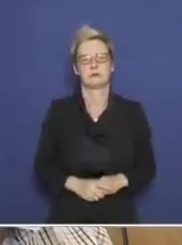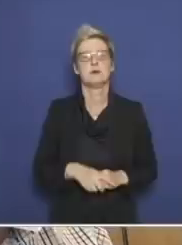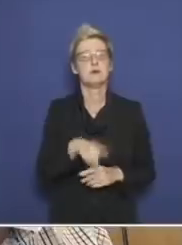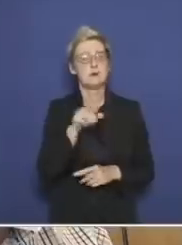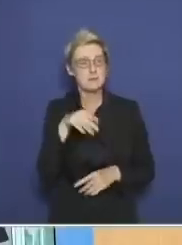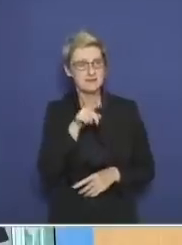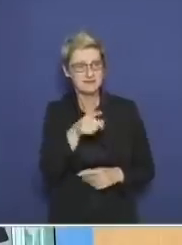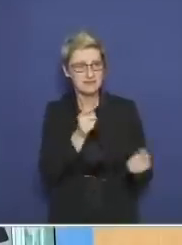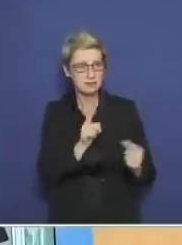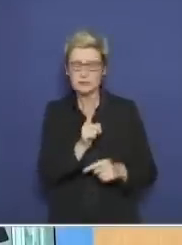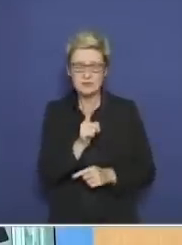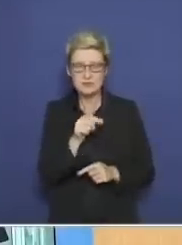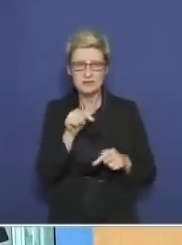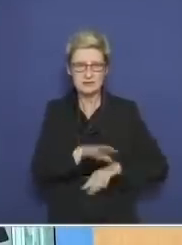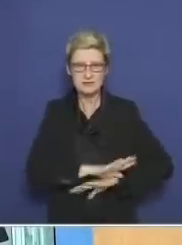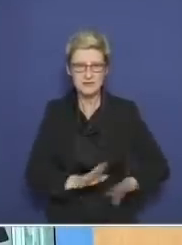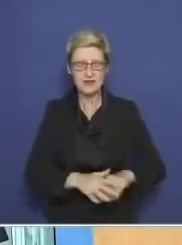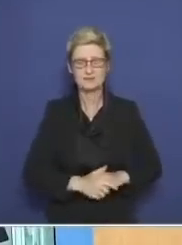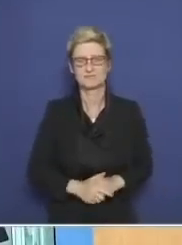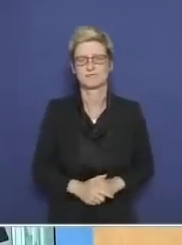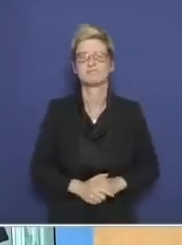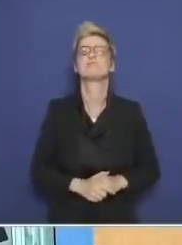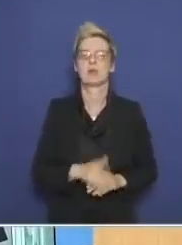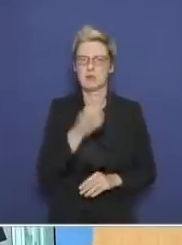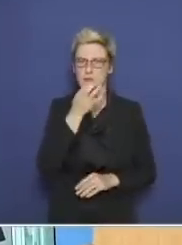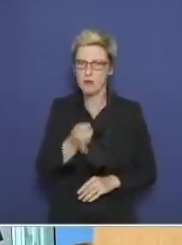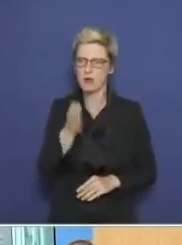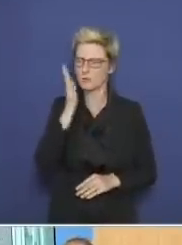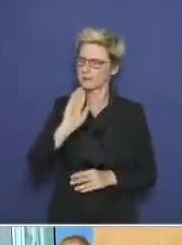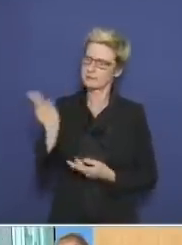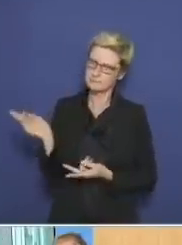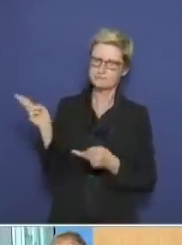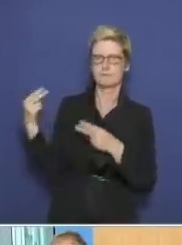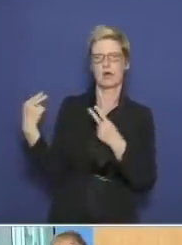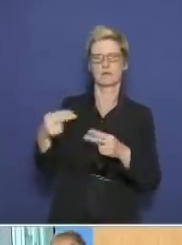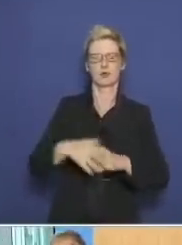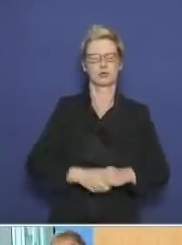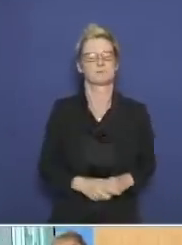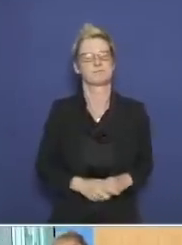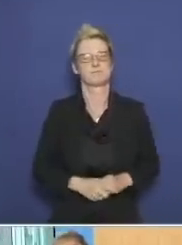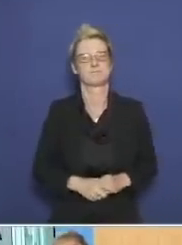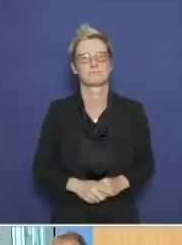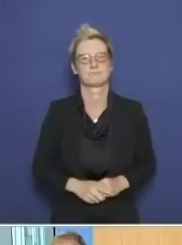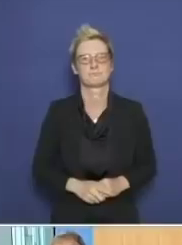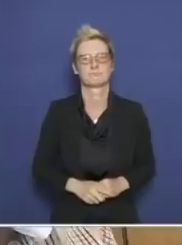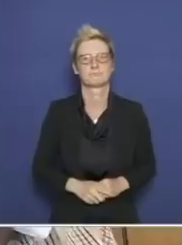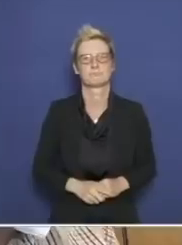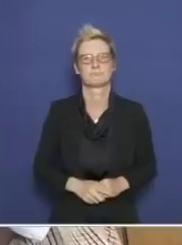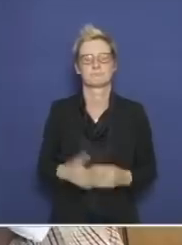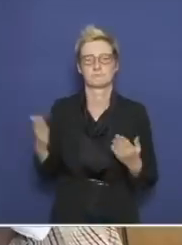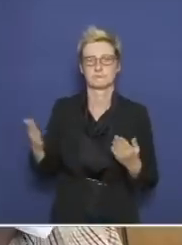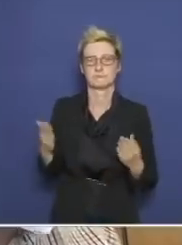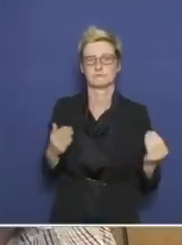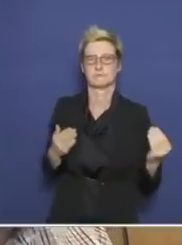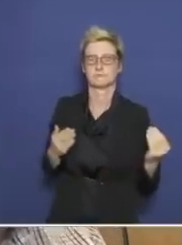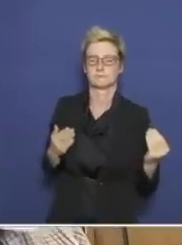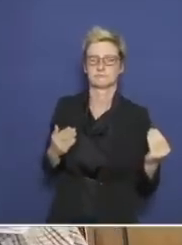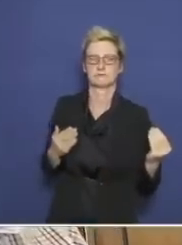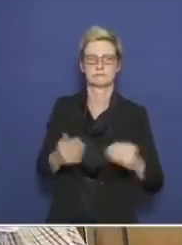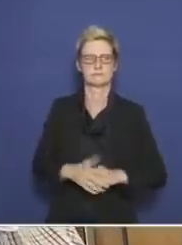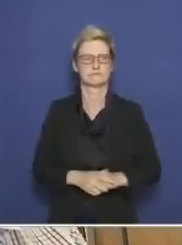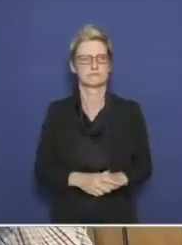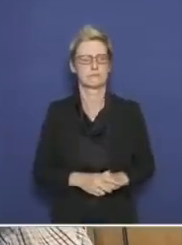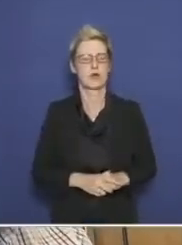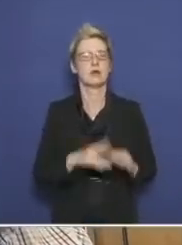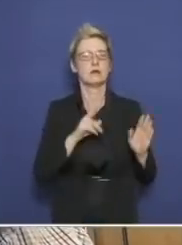Ihnen hier nicht, Herr Reitschuster, sondern Sie haben eine Frage gestellt und die beantwortet der Minister jetzt. Ich habe sogar die